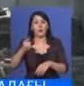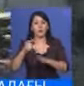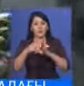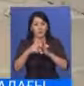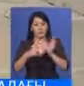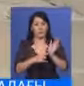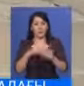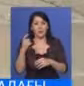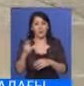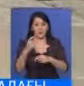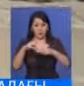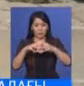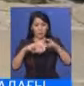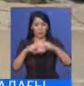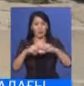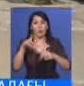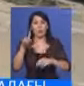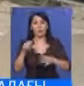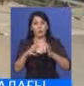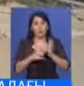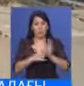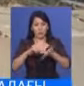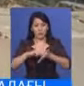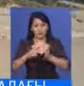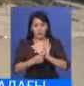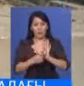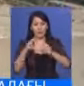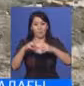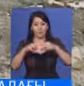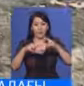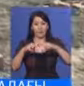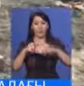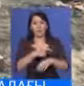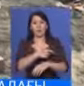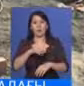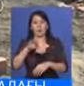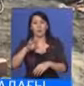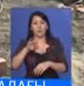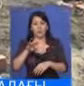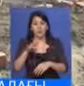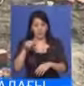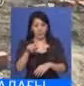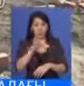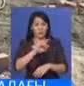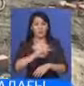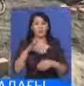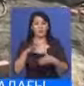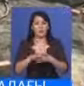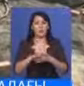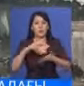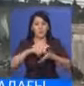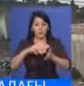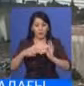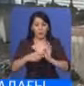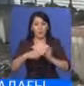18 қабатты баспана тұрғызылып жатыр. 108 пәтерлі тұрғын үйдің құрылыс алаңында болған сенат депутаты Ерік Сұлтанов мұндағы жұмыстармен танысты. Жоспар